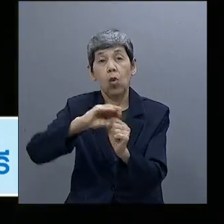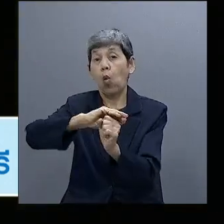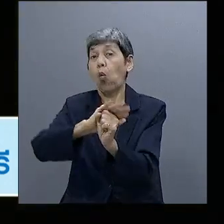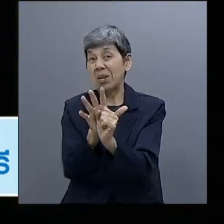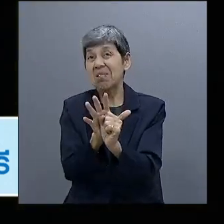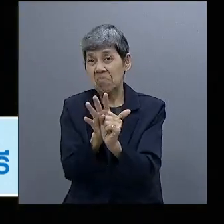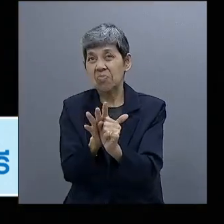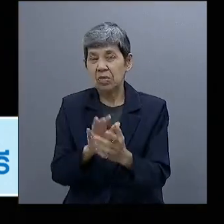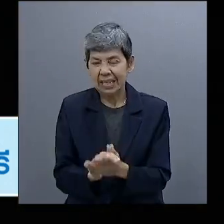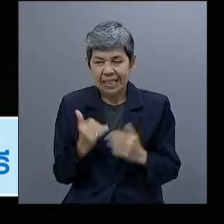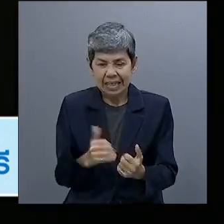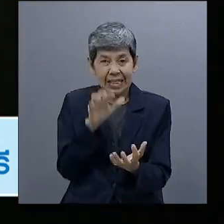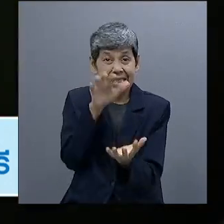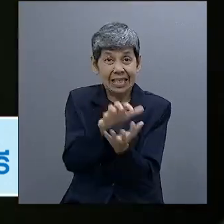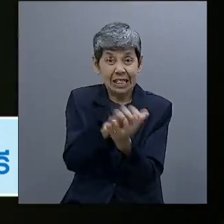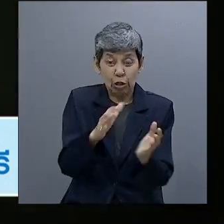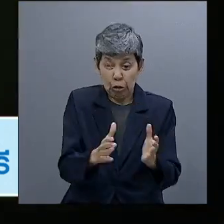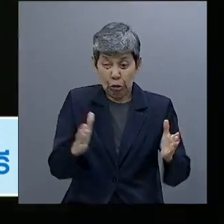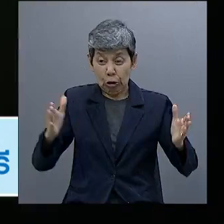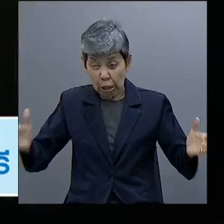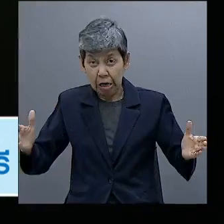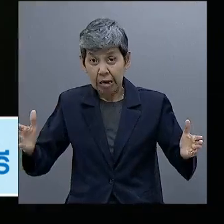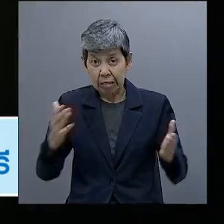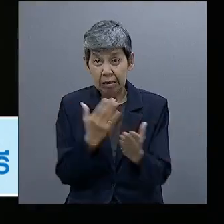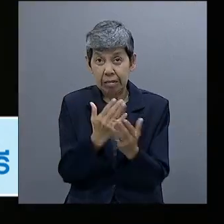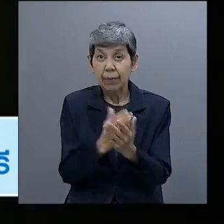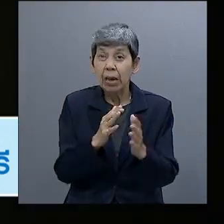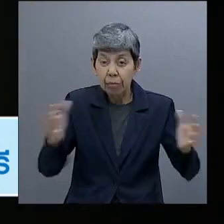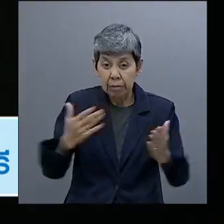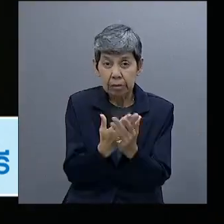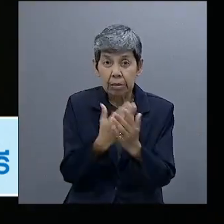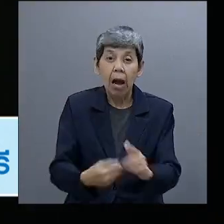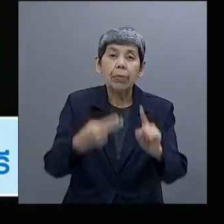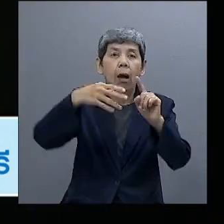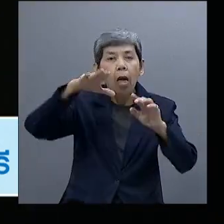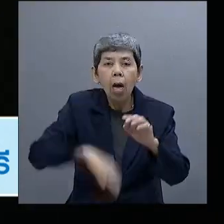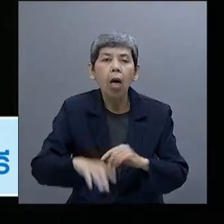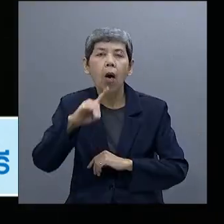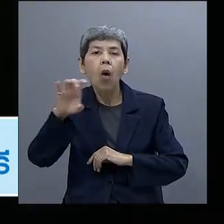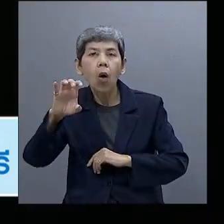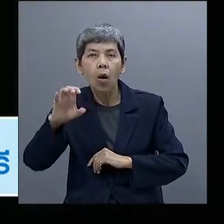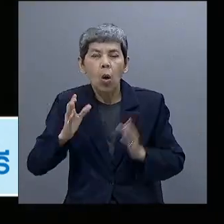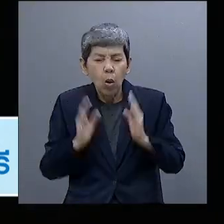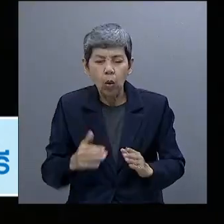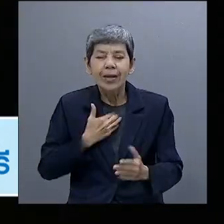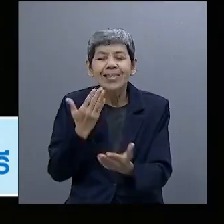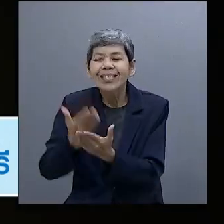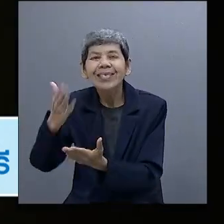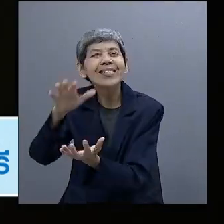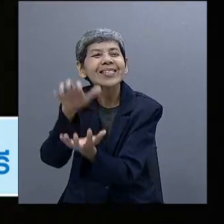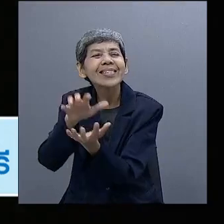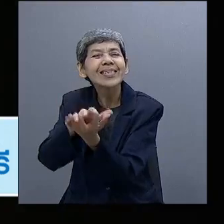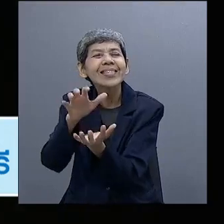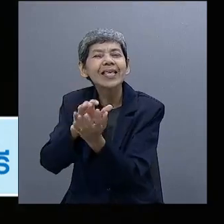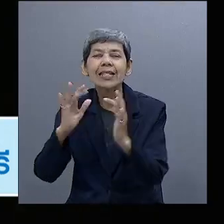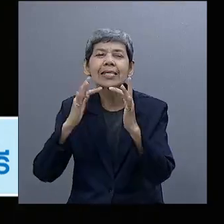-19 ทำให้จระเข้ตัวใหญ่จากหลักหมื่นบาทก็เหลือเพียงหลักร้อยบาทหรือว่าบางคนก็ไปซื้อจระเข้จากทางอิน